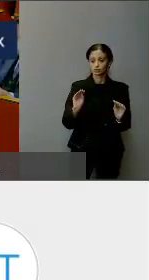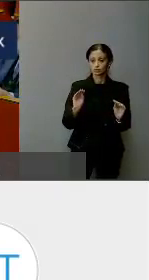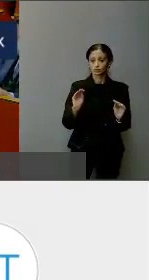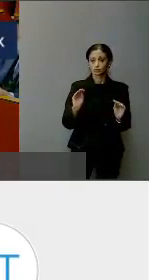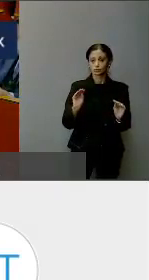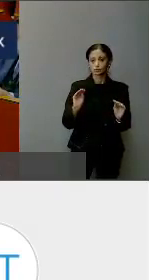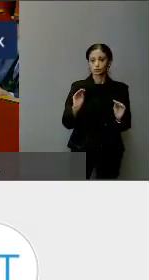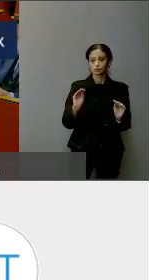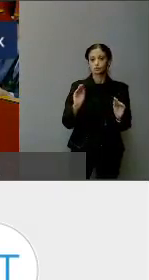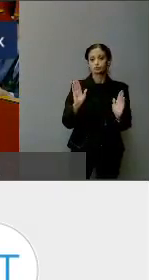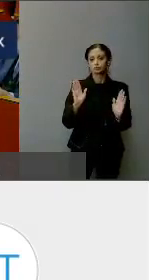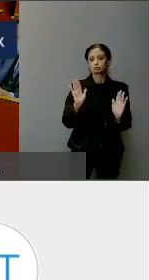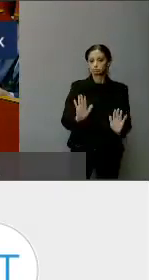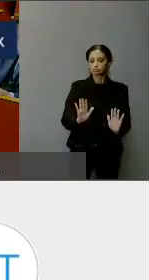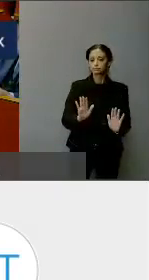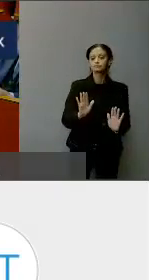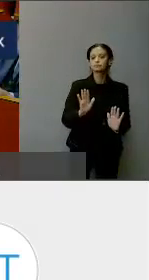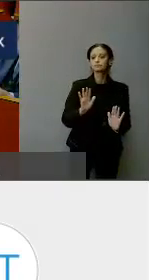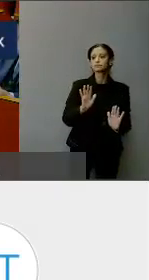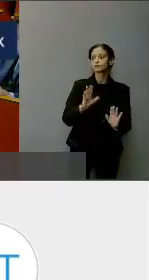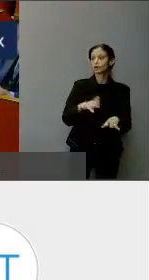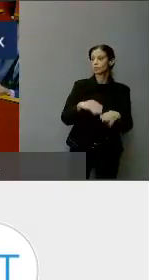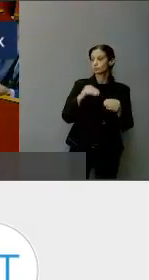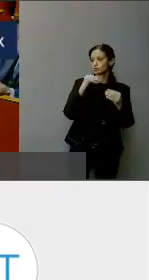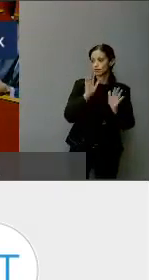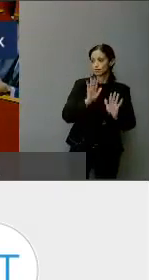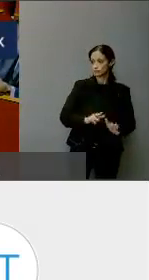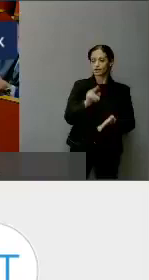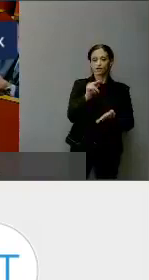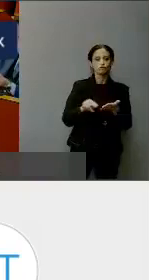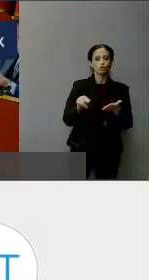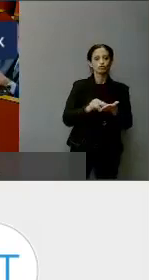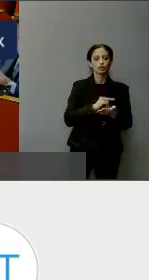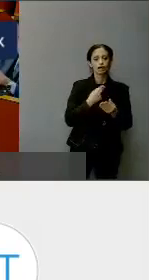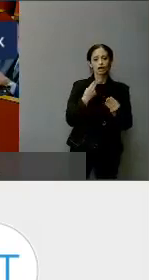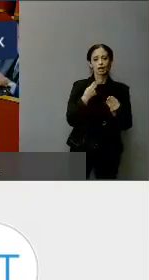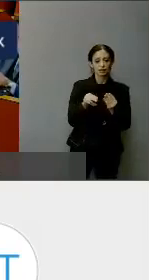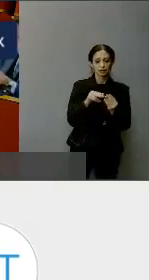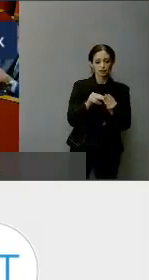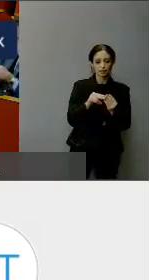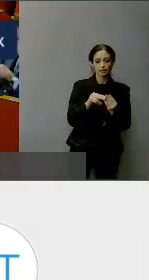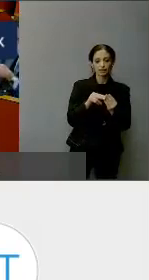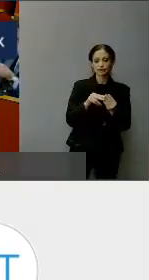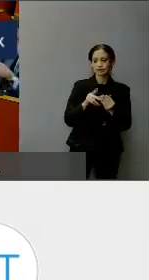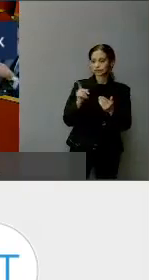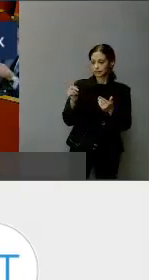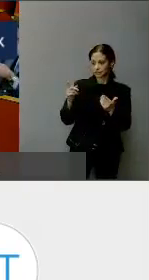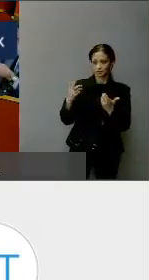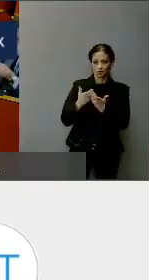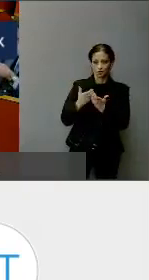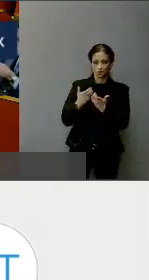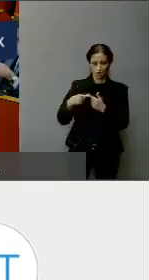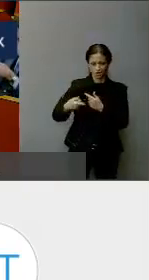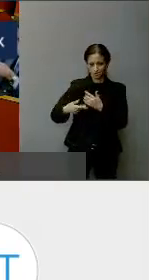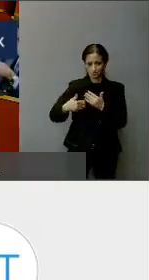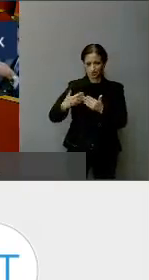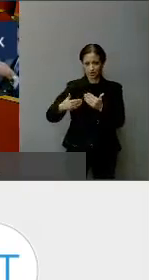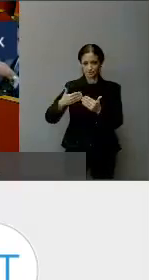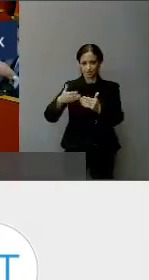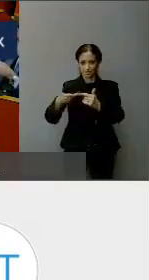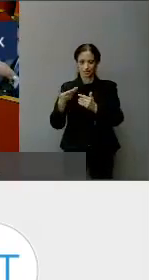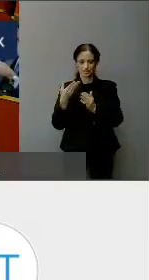per mardy e quindi di votare questi emendamenti e i colleghi dopo di me continueranno a